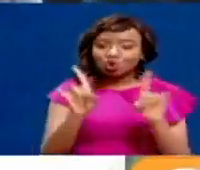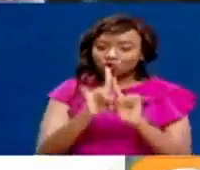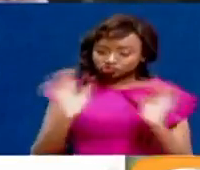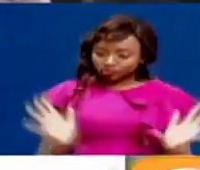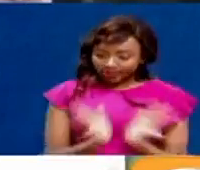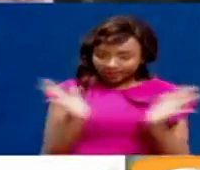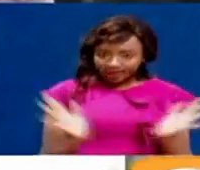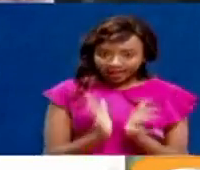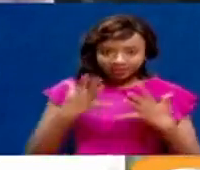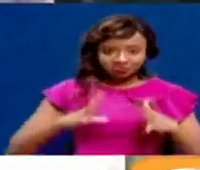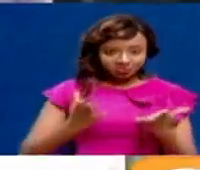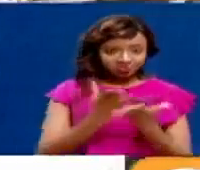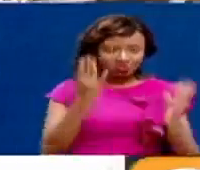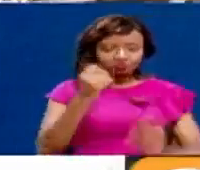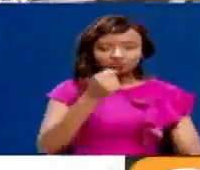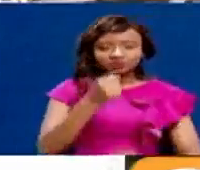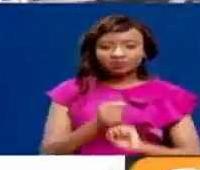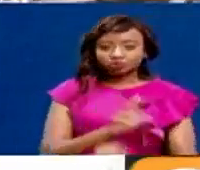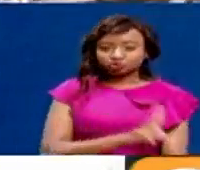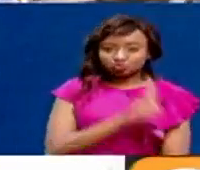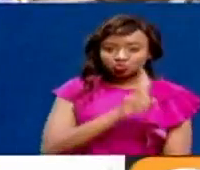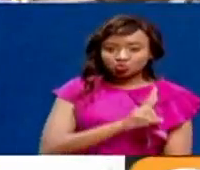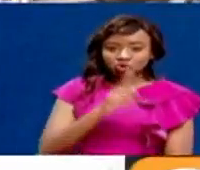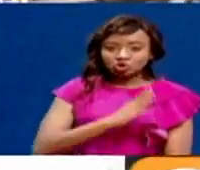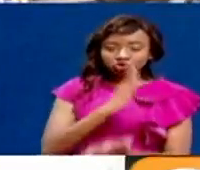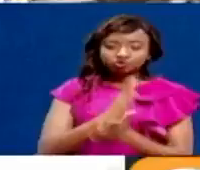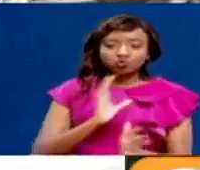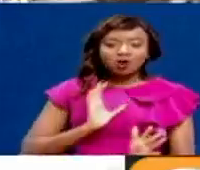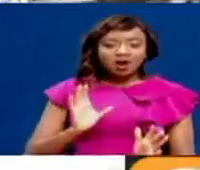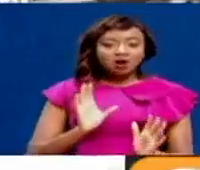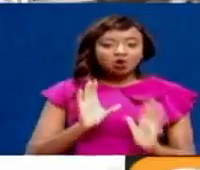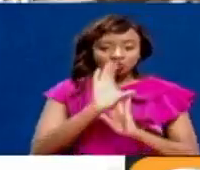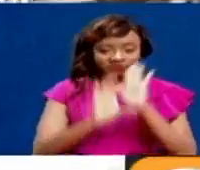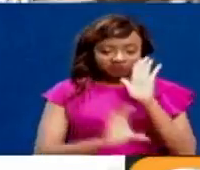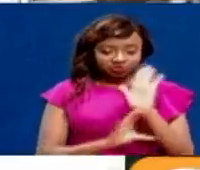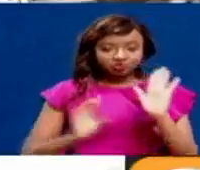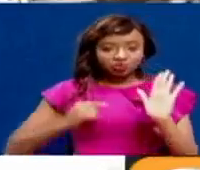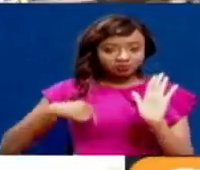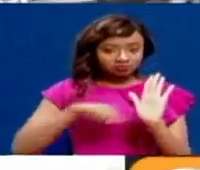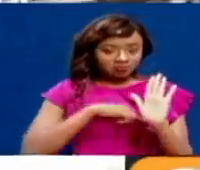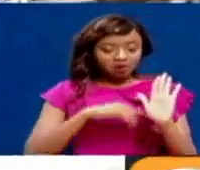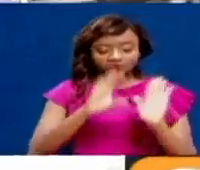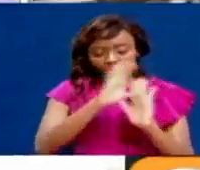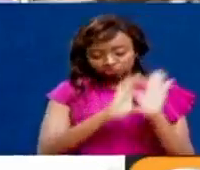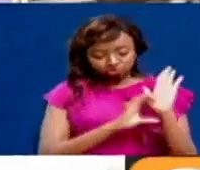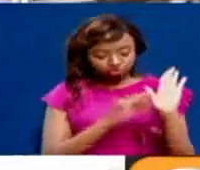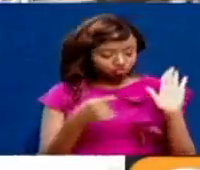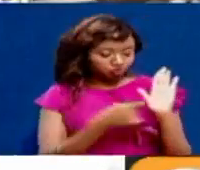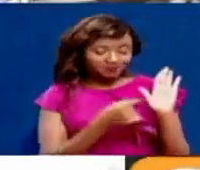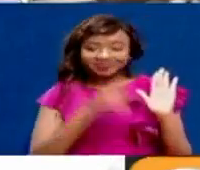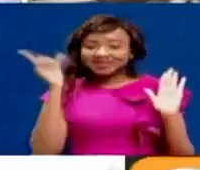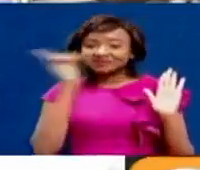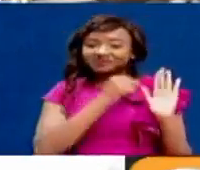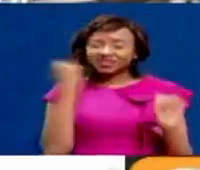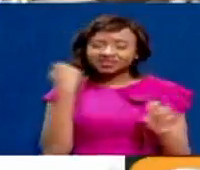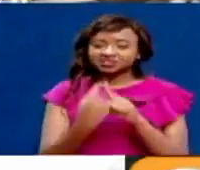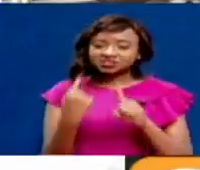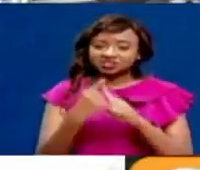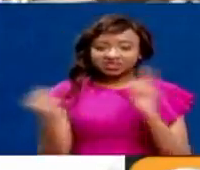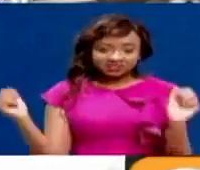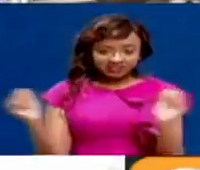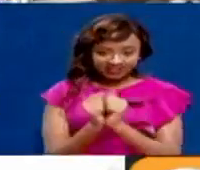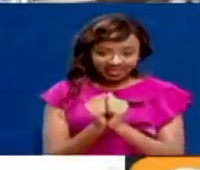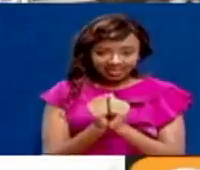Rais Uhuru Kenyatta. Na katiba yetu ambayo tuko nayo sasa, tumemaliza miaka 10